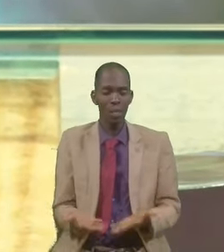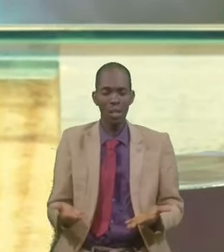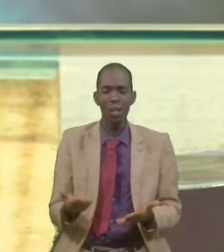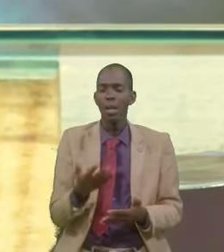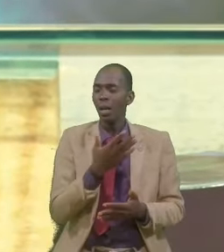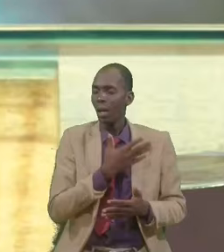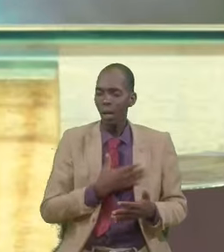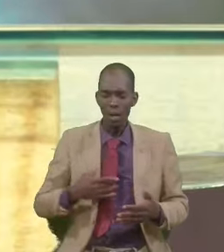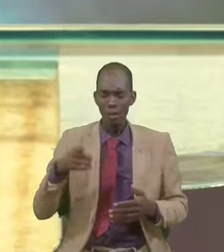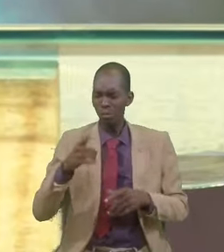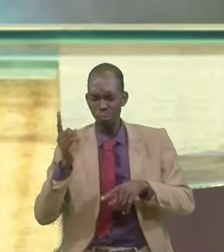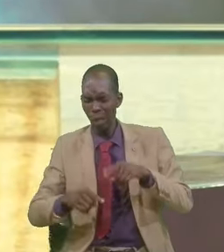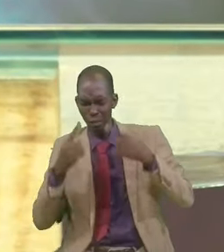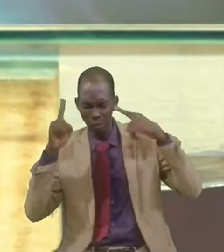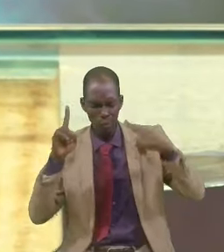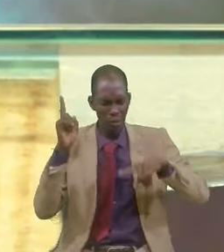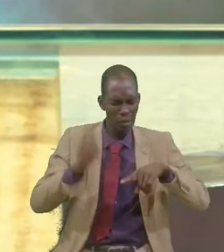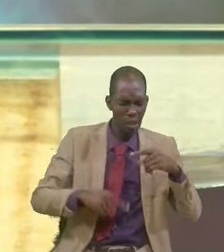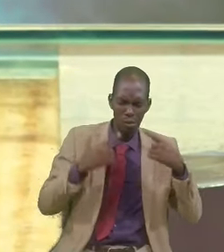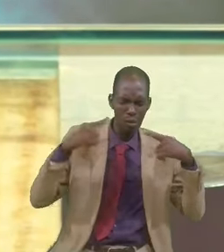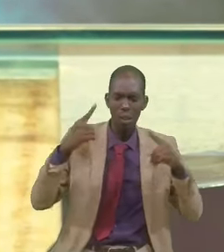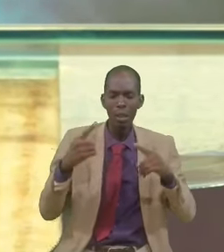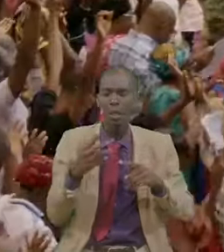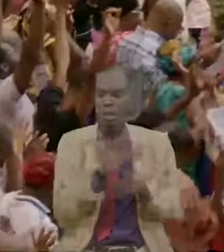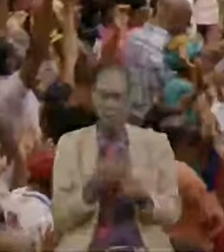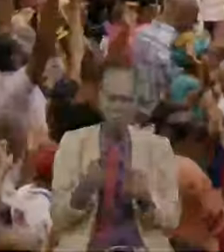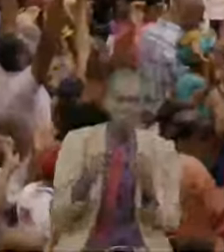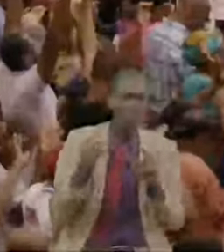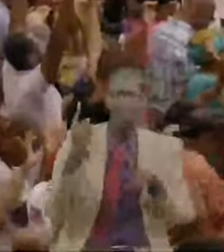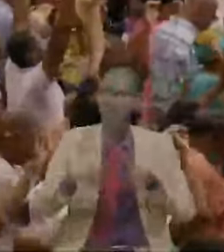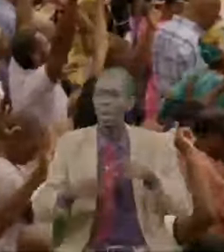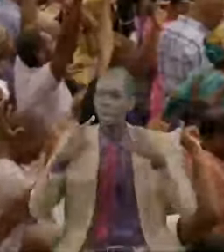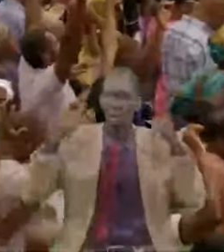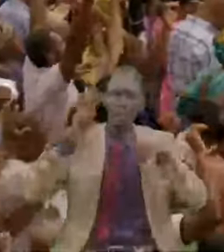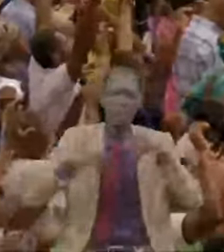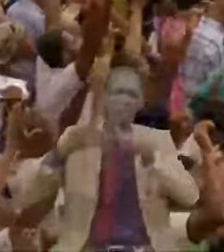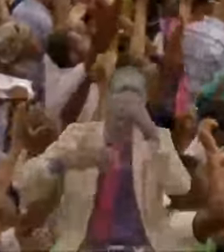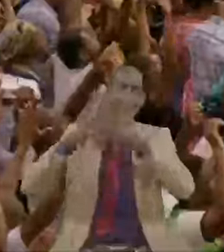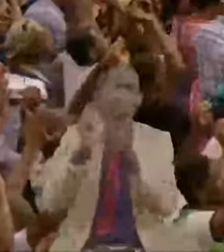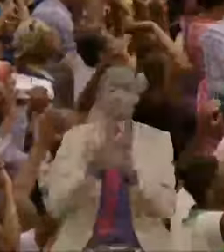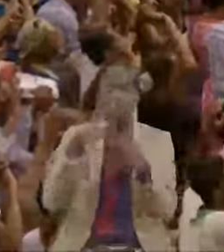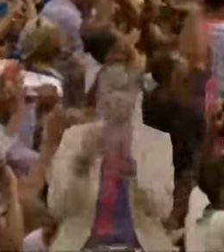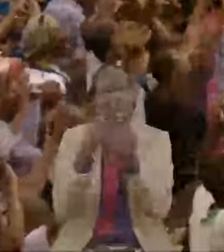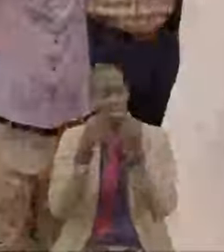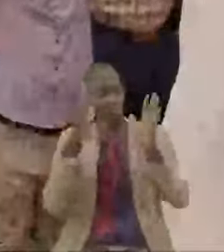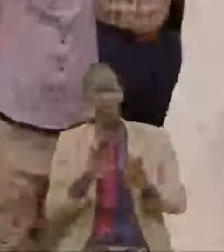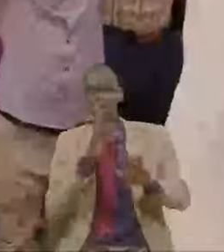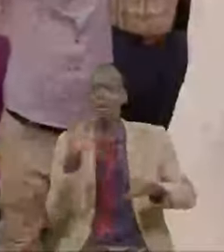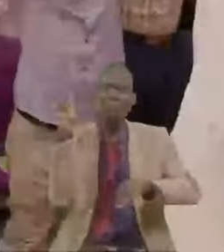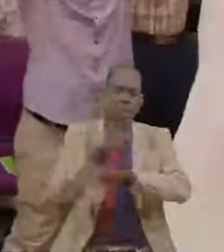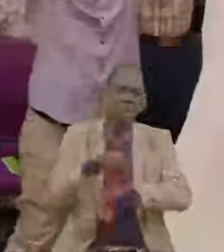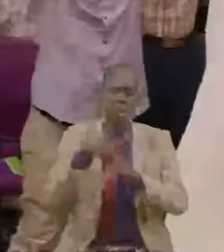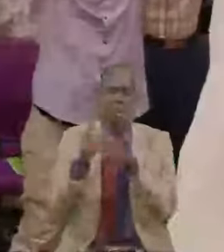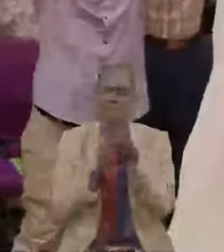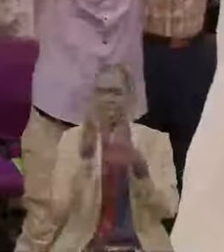ne peut rien réaliser, ne peut rien réussir, il ne peut pas faire le progrès. Les adversaires, adversaires, vous avez vaincu au nom de